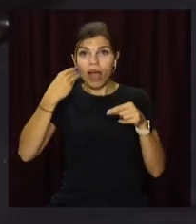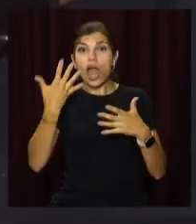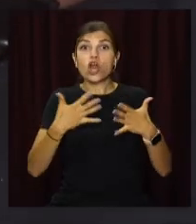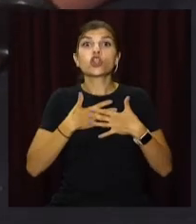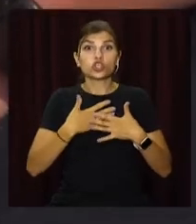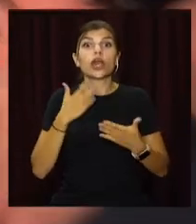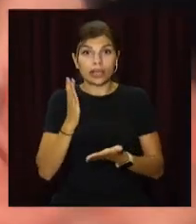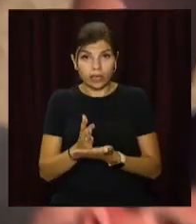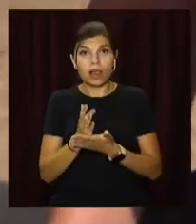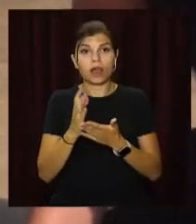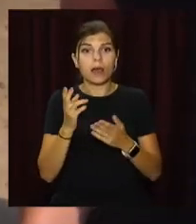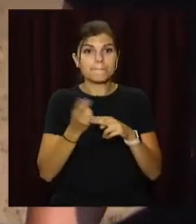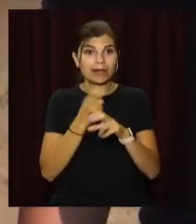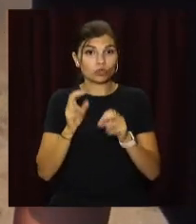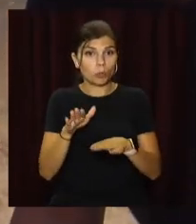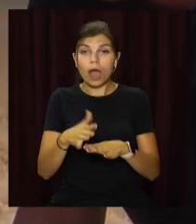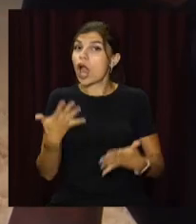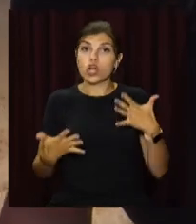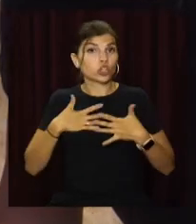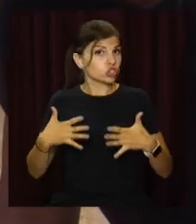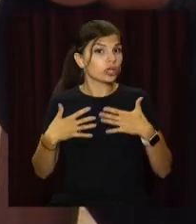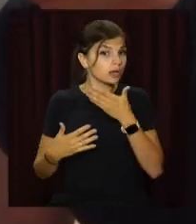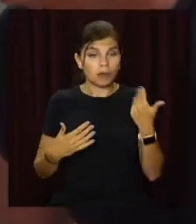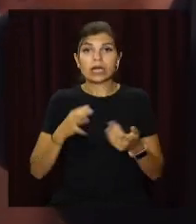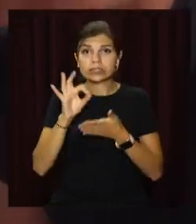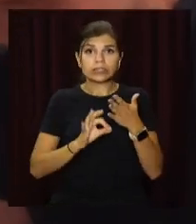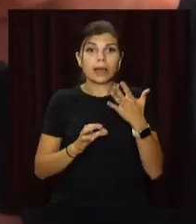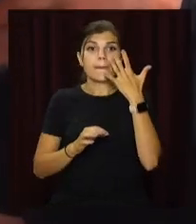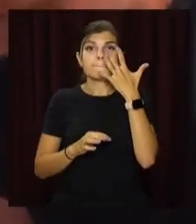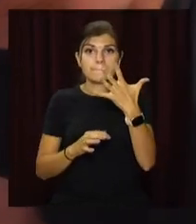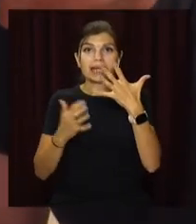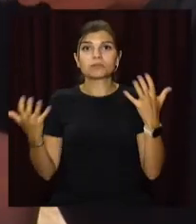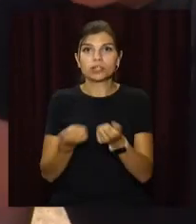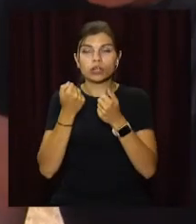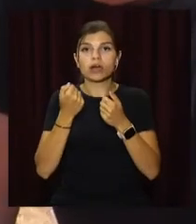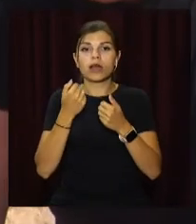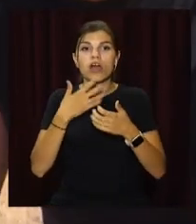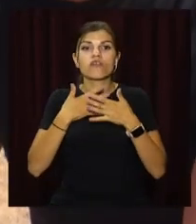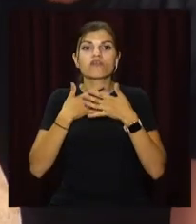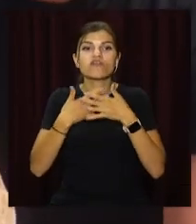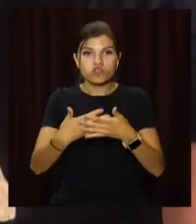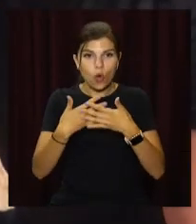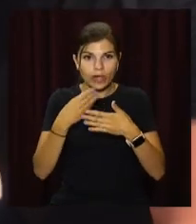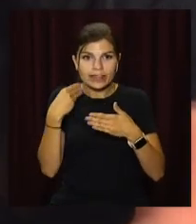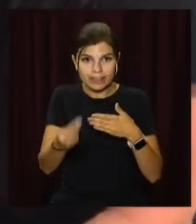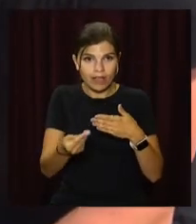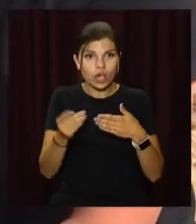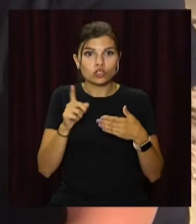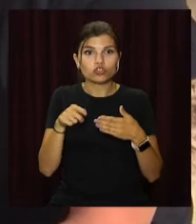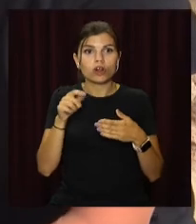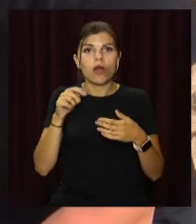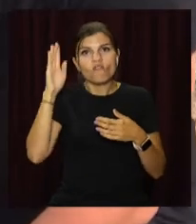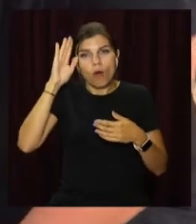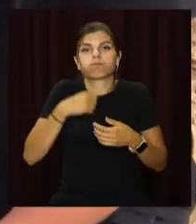його в безпечне положення. Якщо не дише, робимо одразу 5 спасательних вдохів. Це для того, є можливість, що він